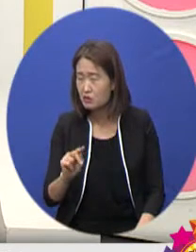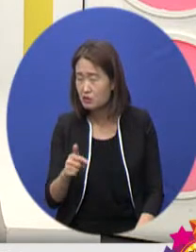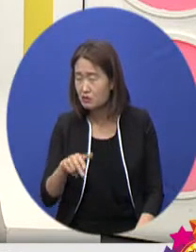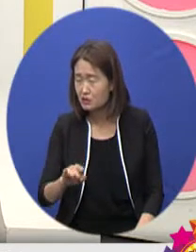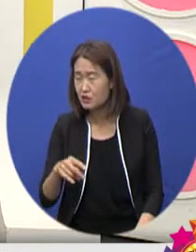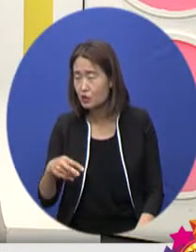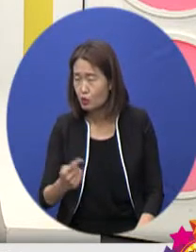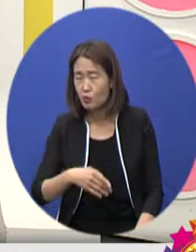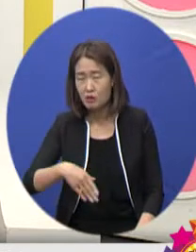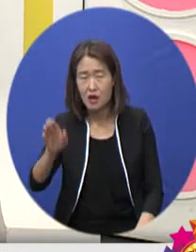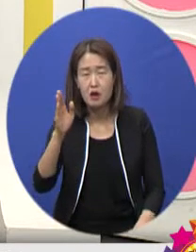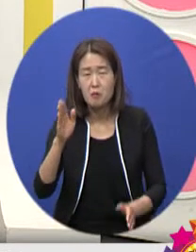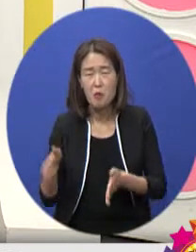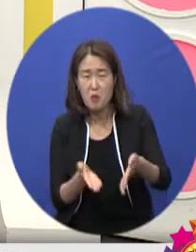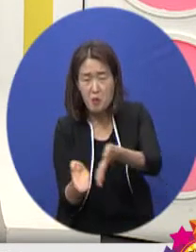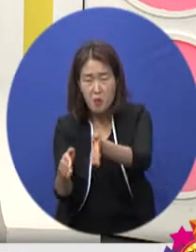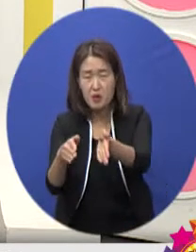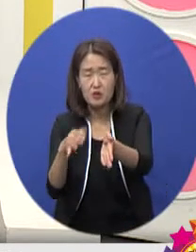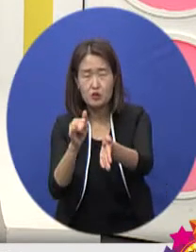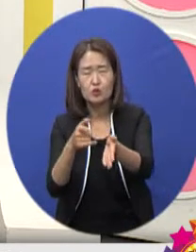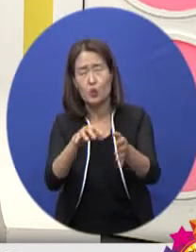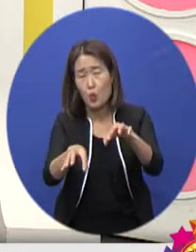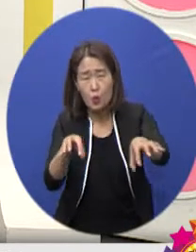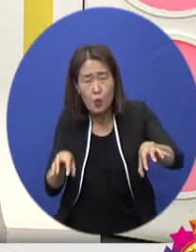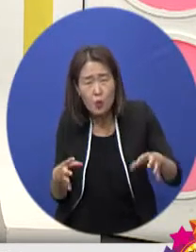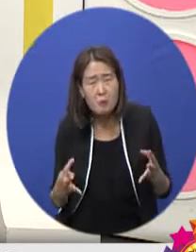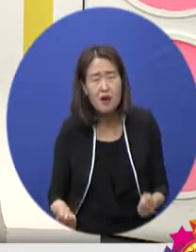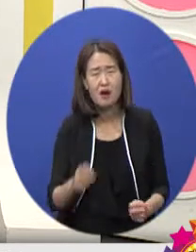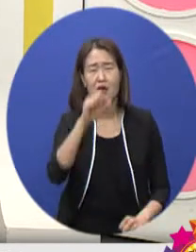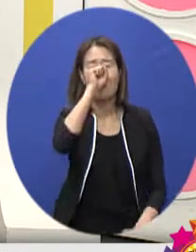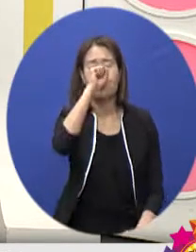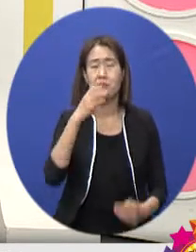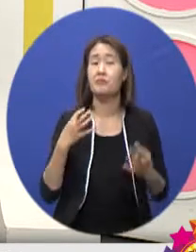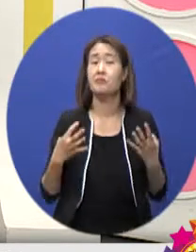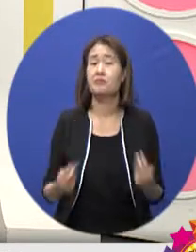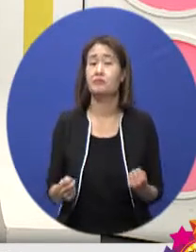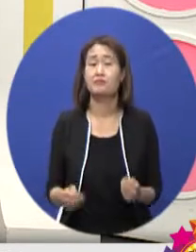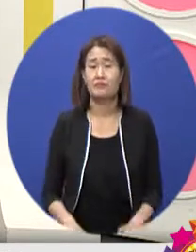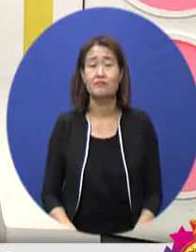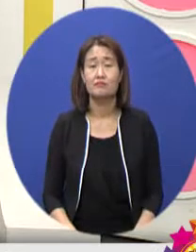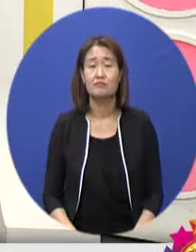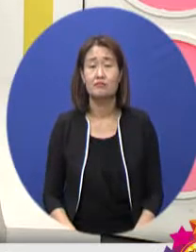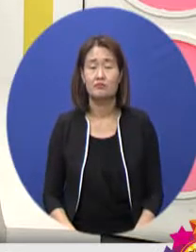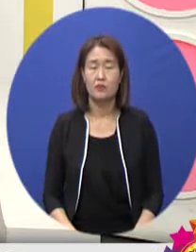네. 이쪽으로 좋은 데 많아요. 네. 맞아요. 그럼 네. 우리 어머님이